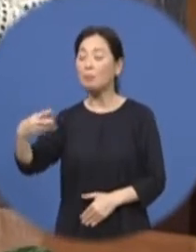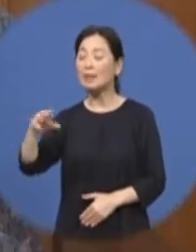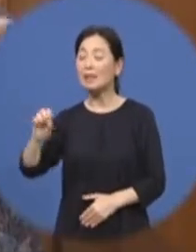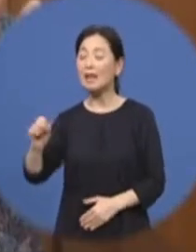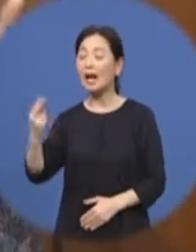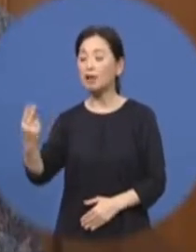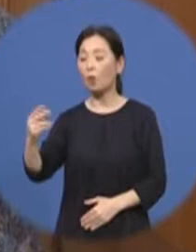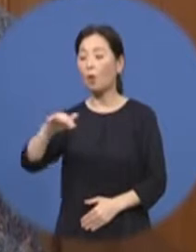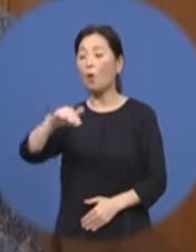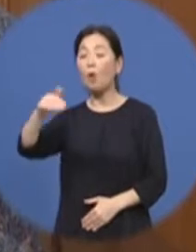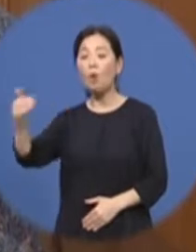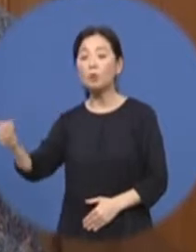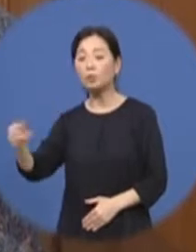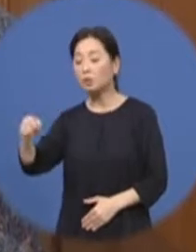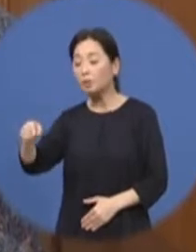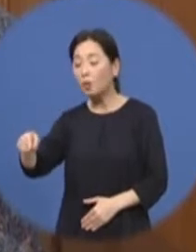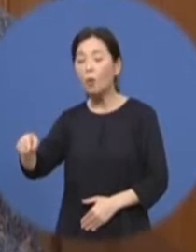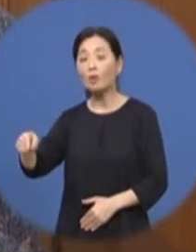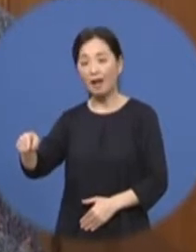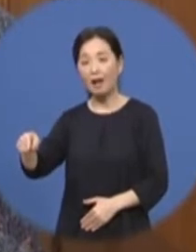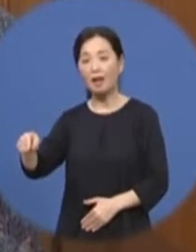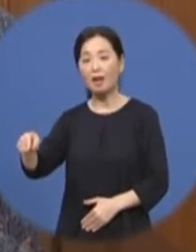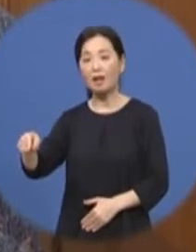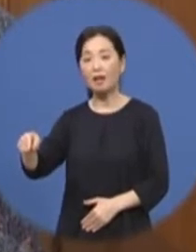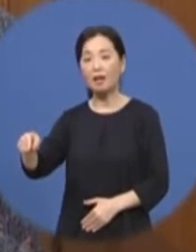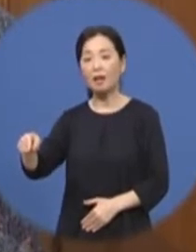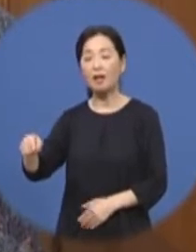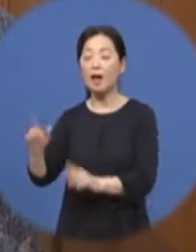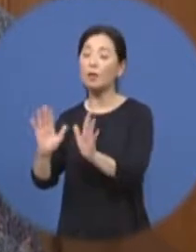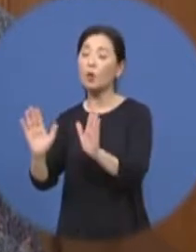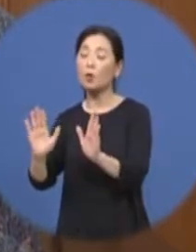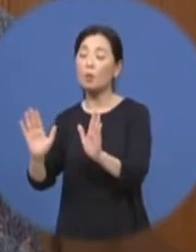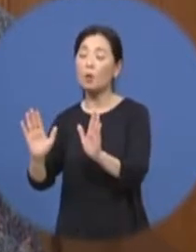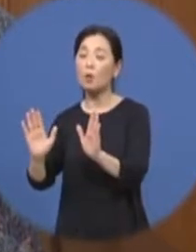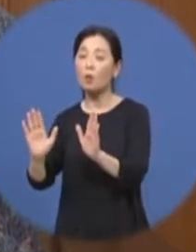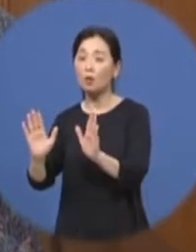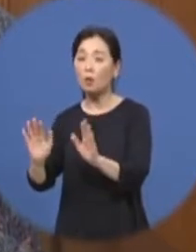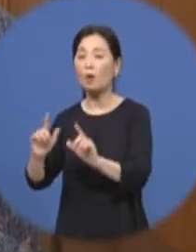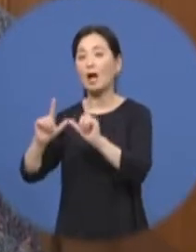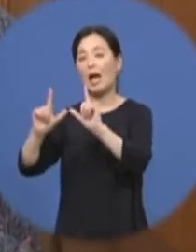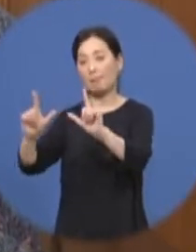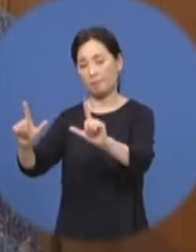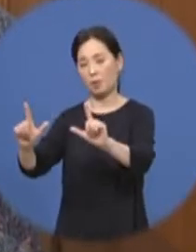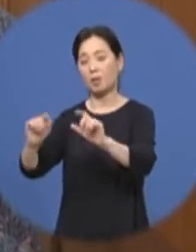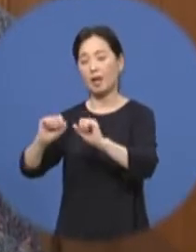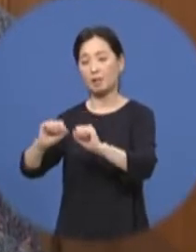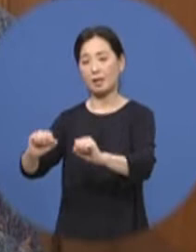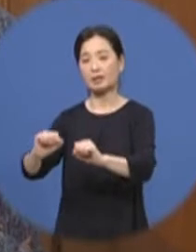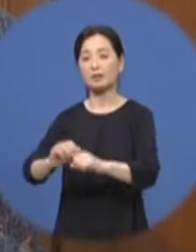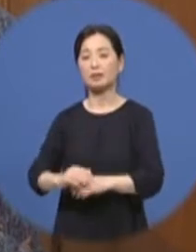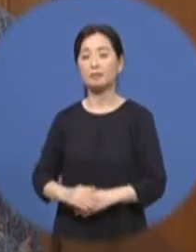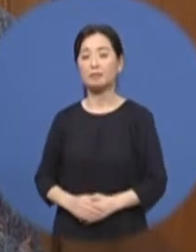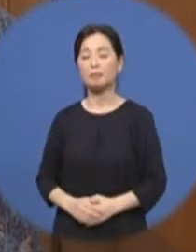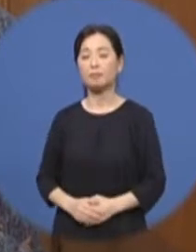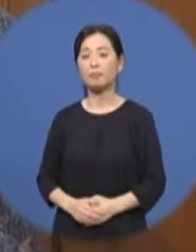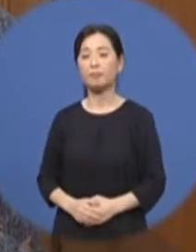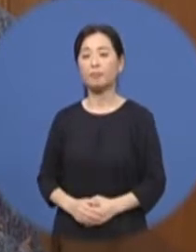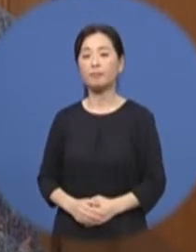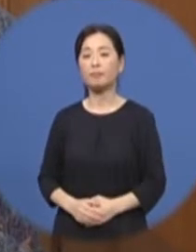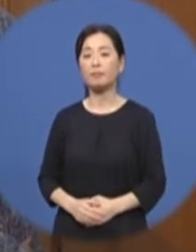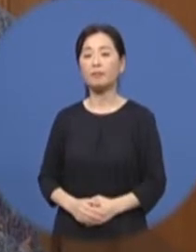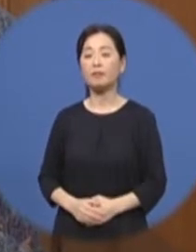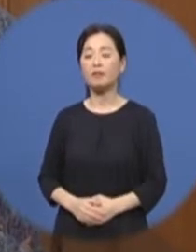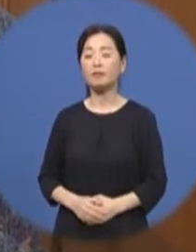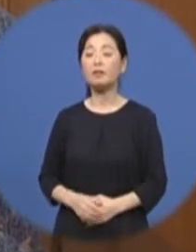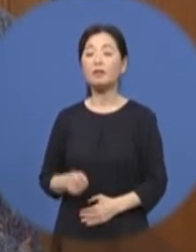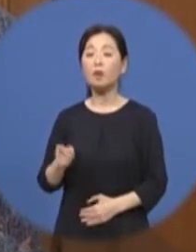して、そのホールを使って、子どもたちのステージを開くんです。 でそこに